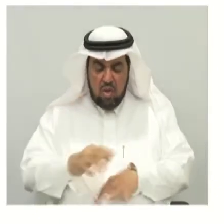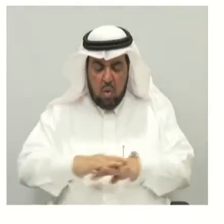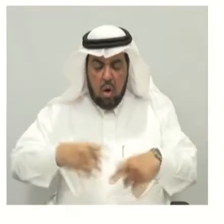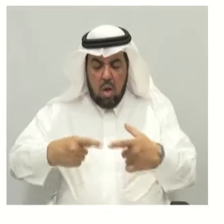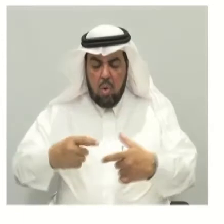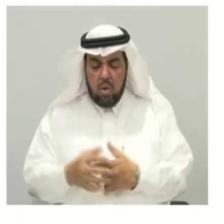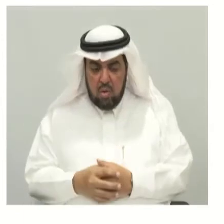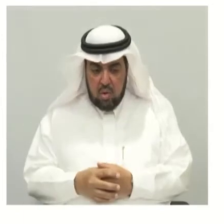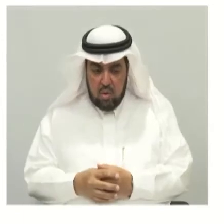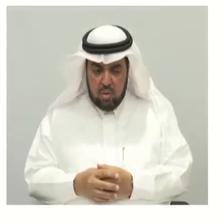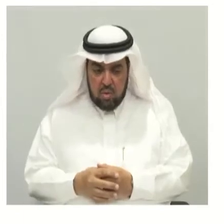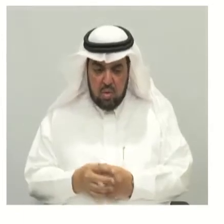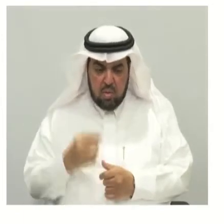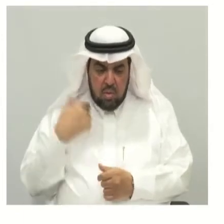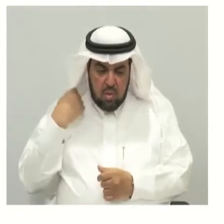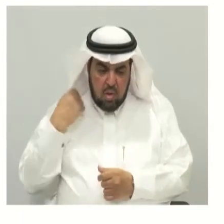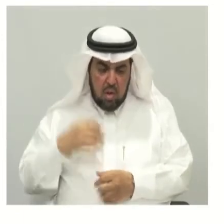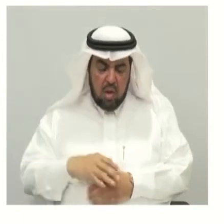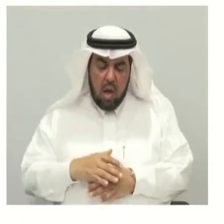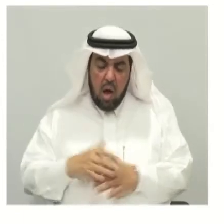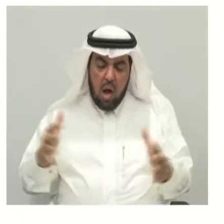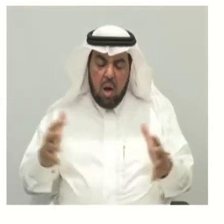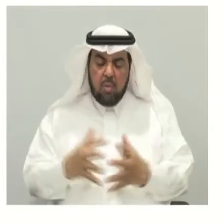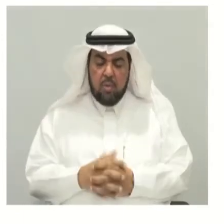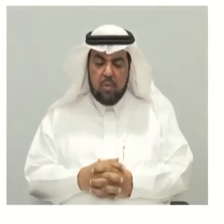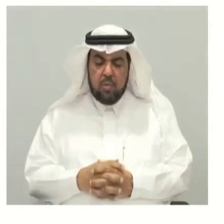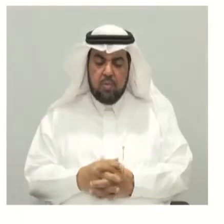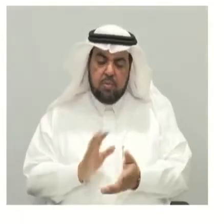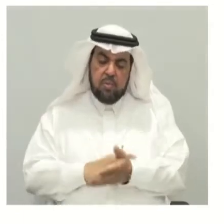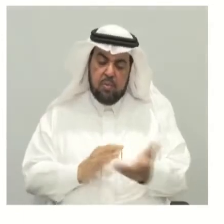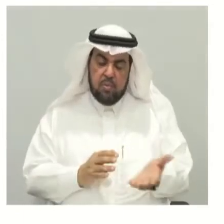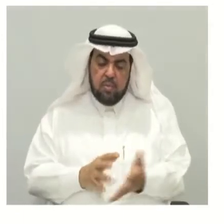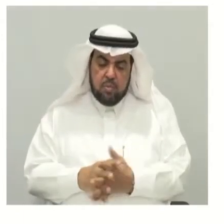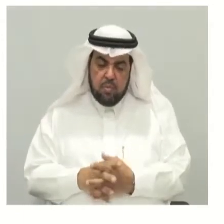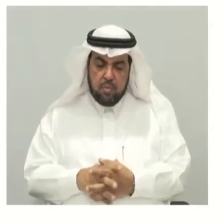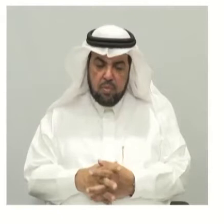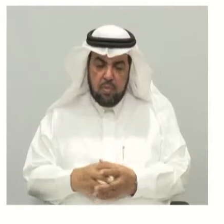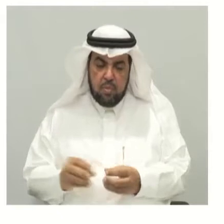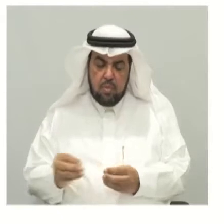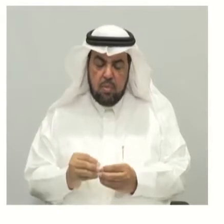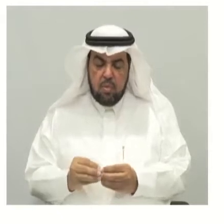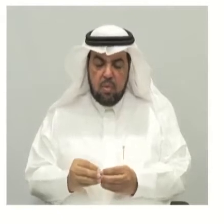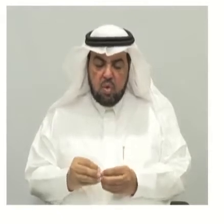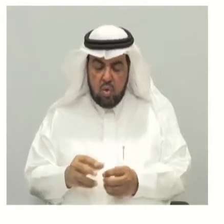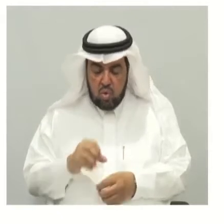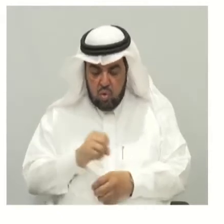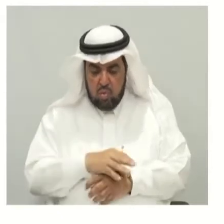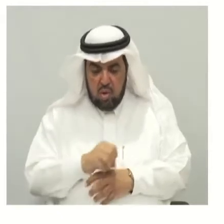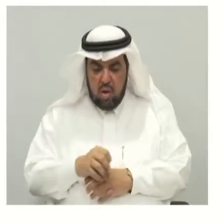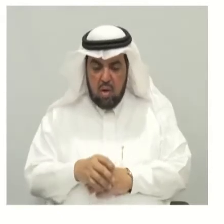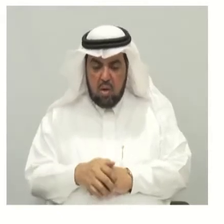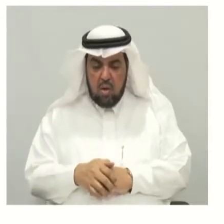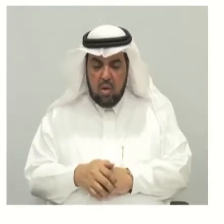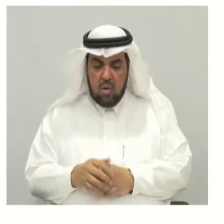قليلا. أغلب يسار الجدول الدوري ما عدا الهيدروجين. خلينا نقرأ سويا بعض العناصر.